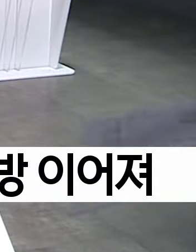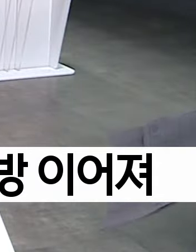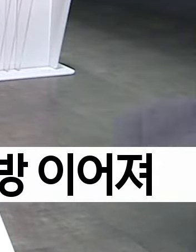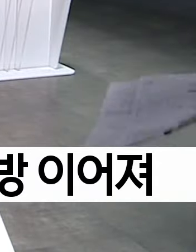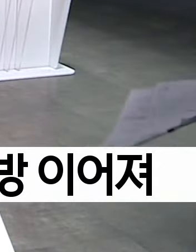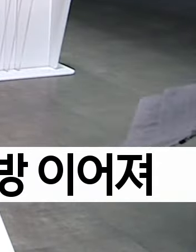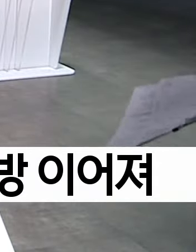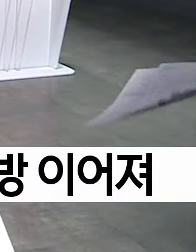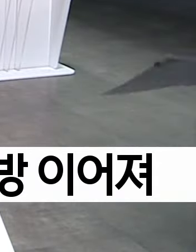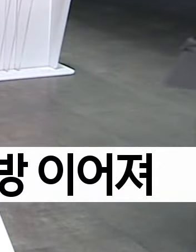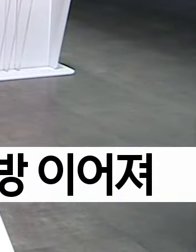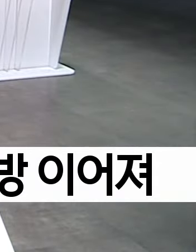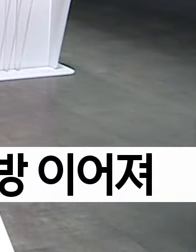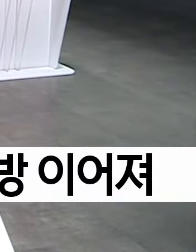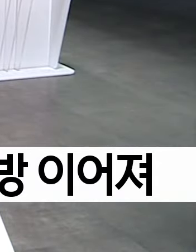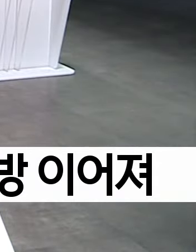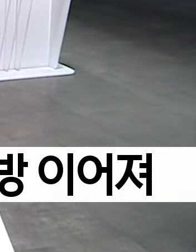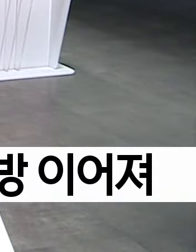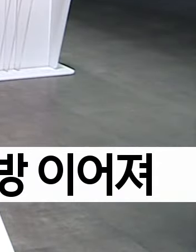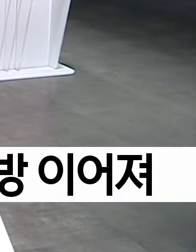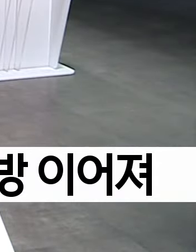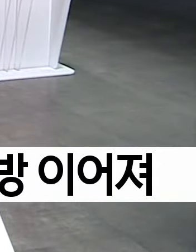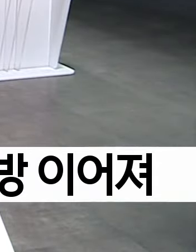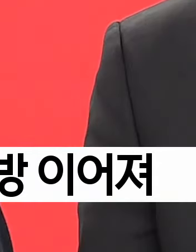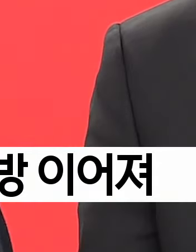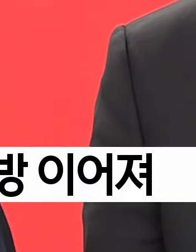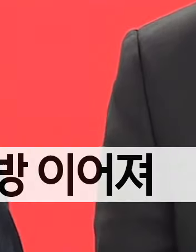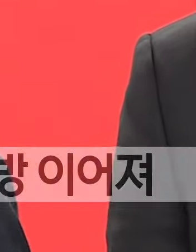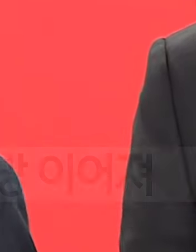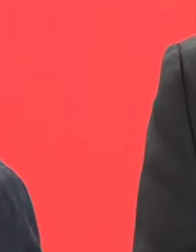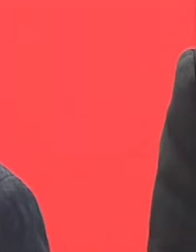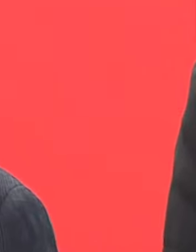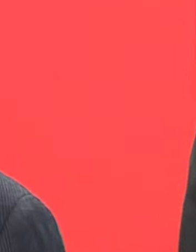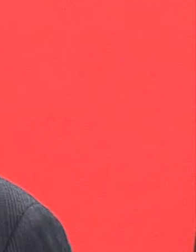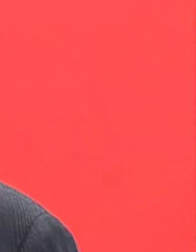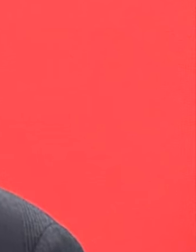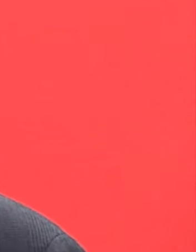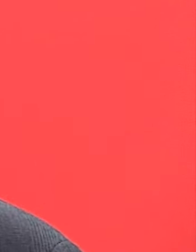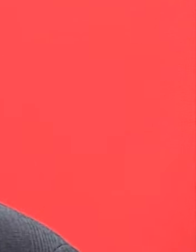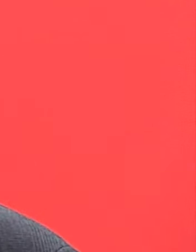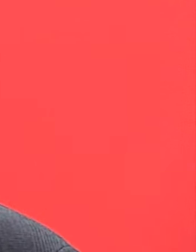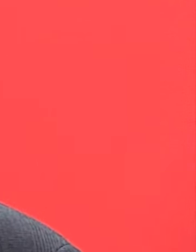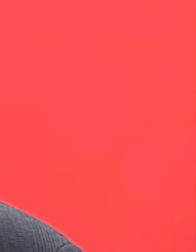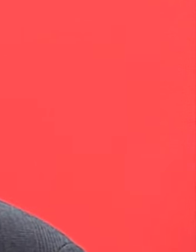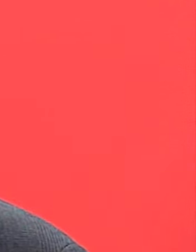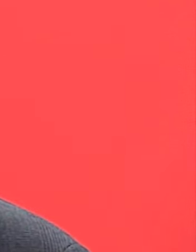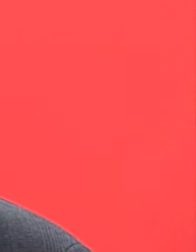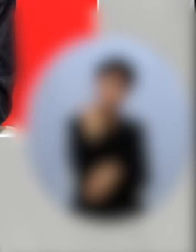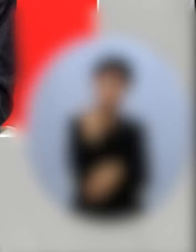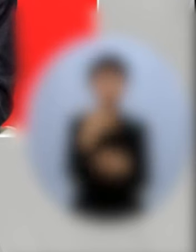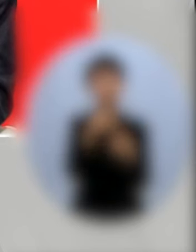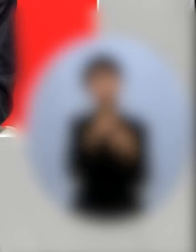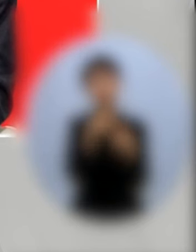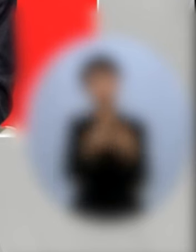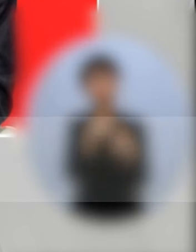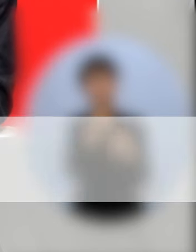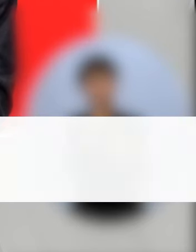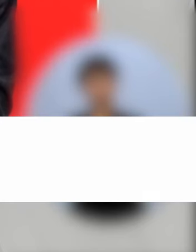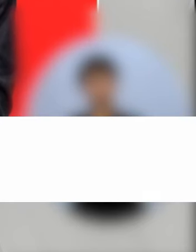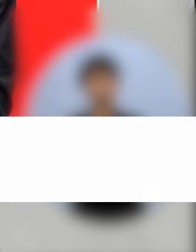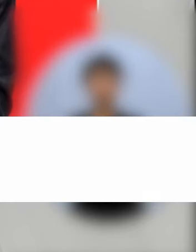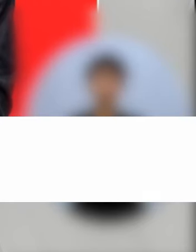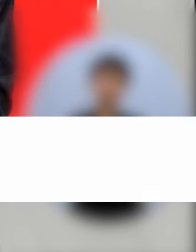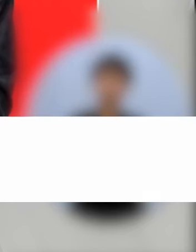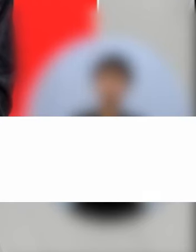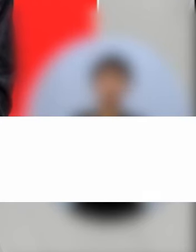미국 주택을 구입할 때 든 자금 출처를 최재형 후보가 묻자 날쌘 신경전이 오고 갑니다. 임대냐 매매냐